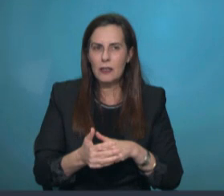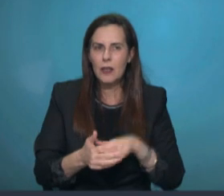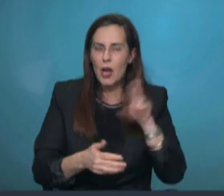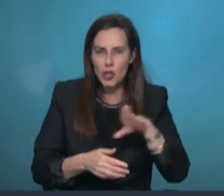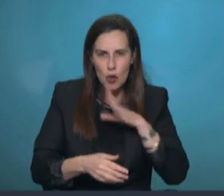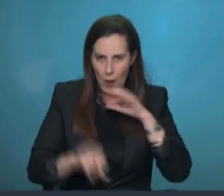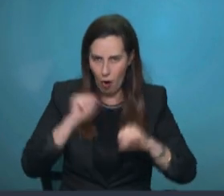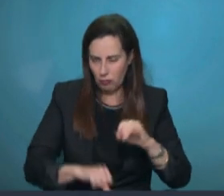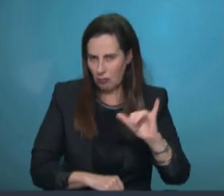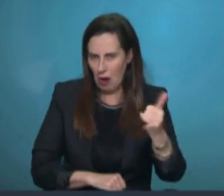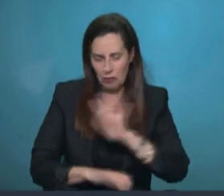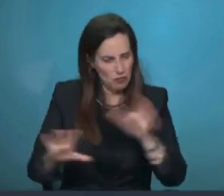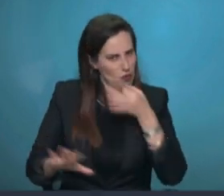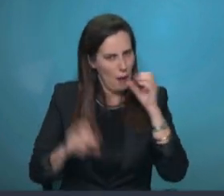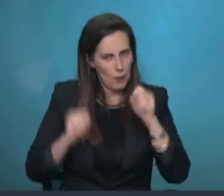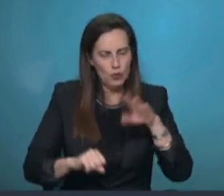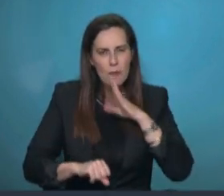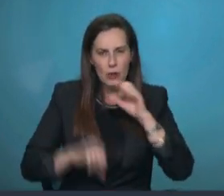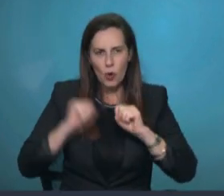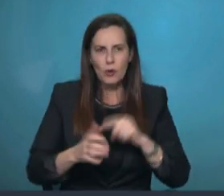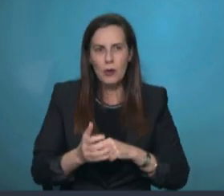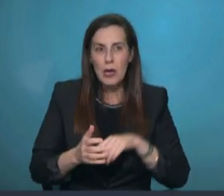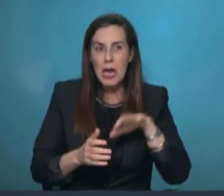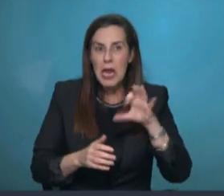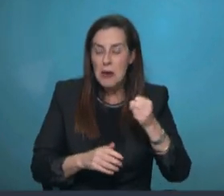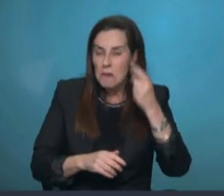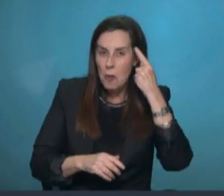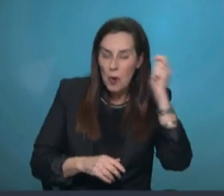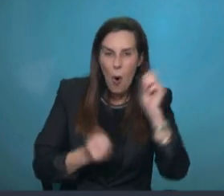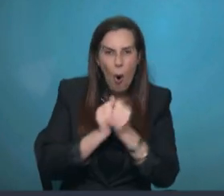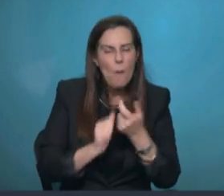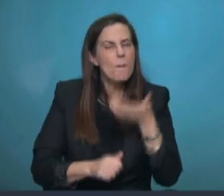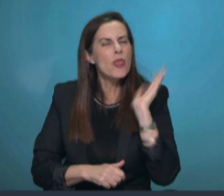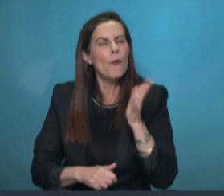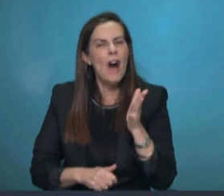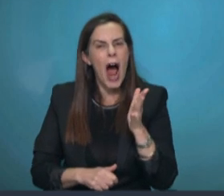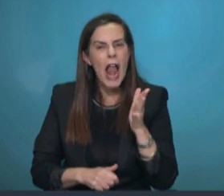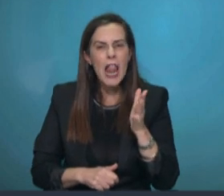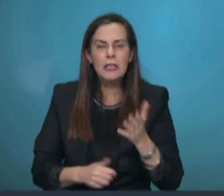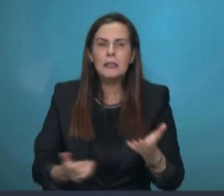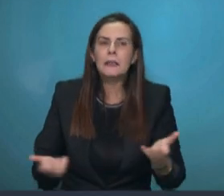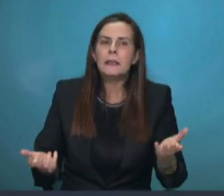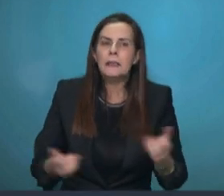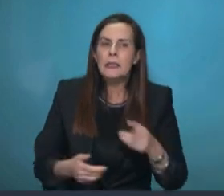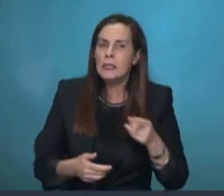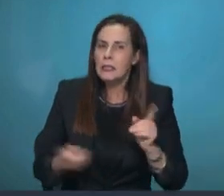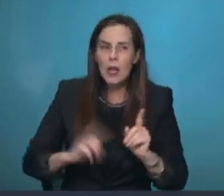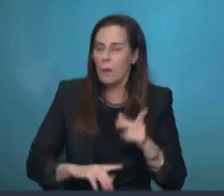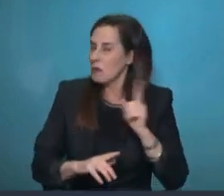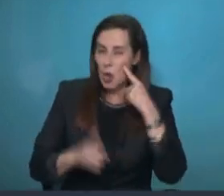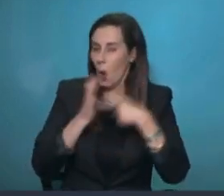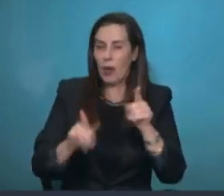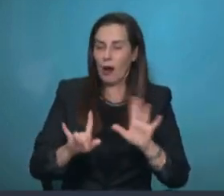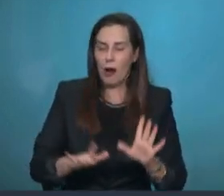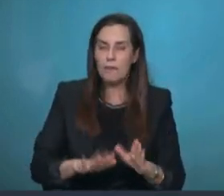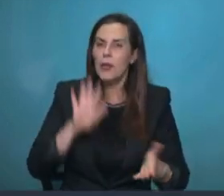התנהגותיות, אין שום ספק. אם הוא מתוחכם ומנוון מתוחכם, זה לא מה שהוא הראה. לפני